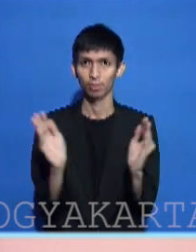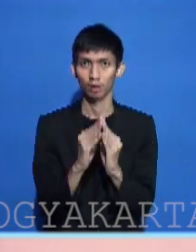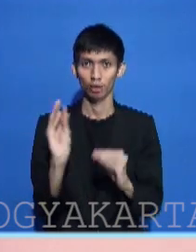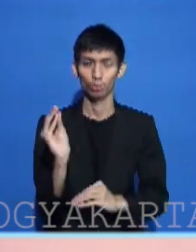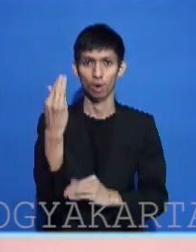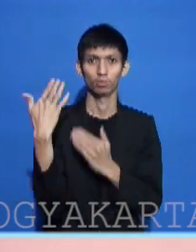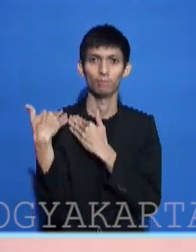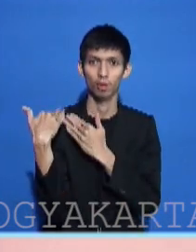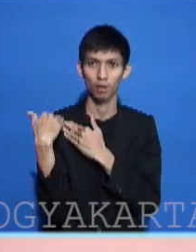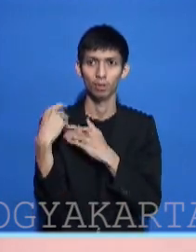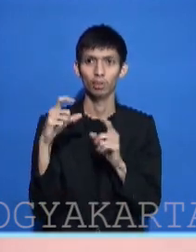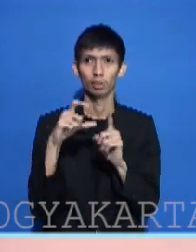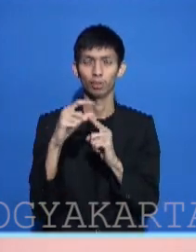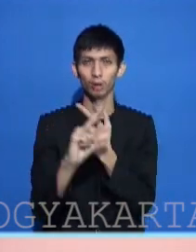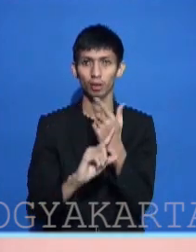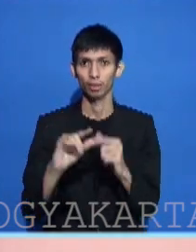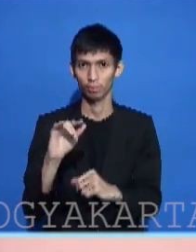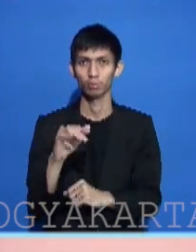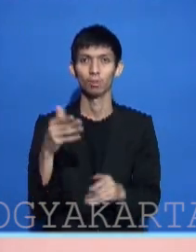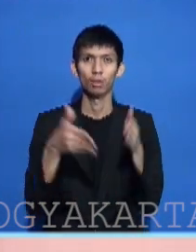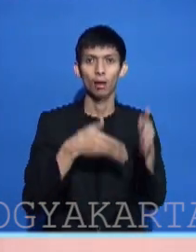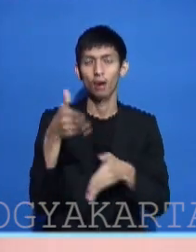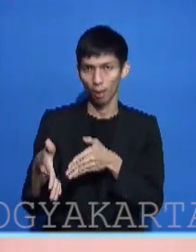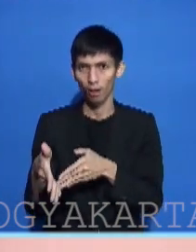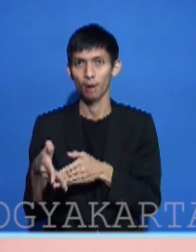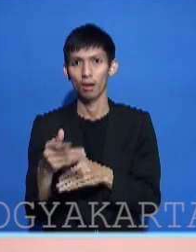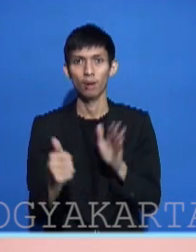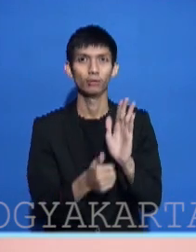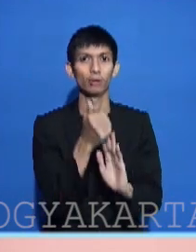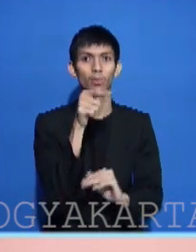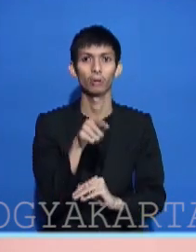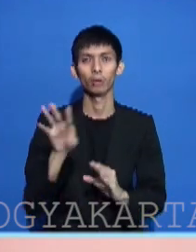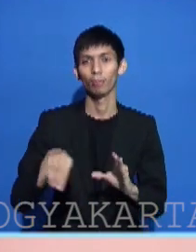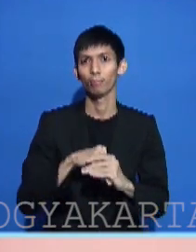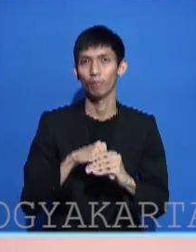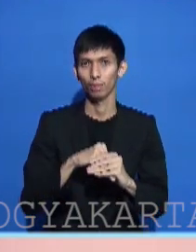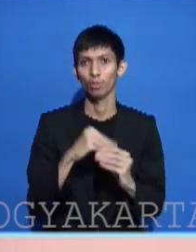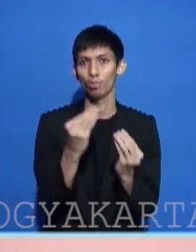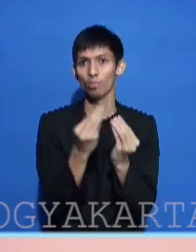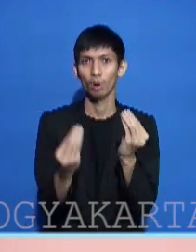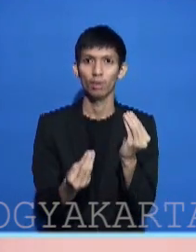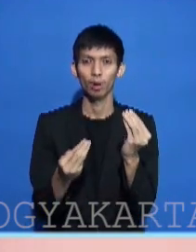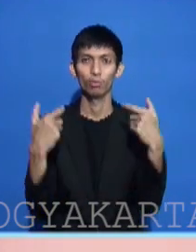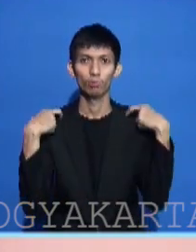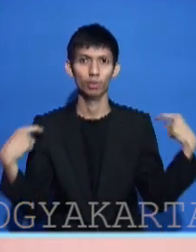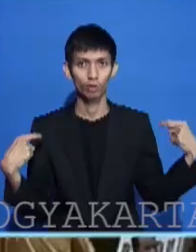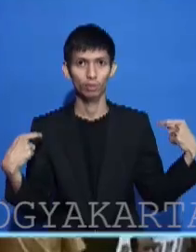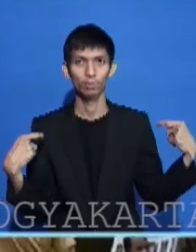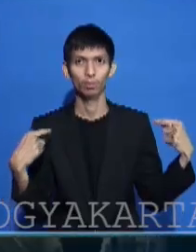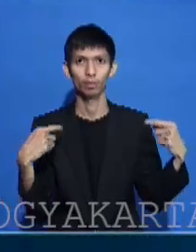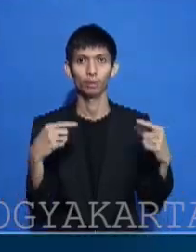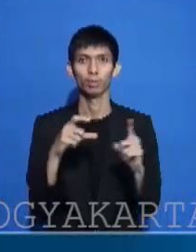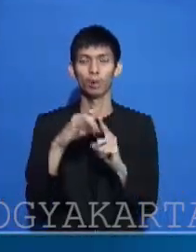daerah Provinsi DIY juga nampak turut hadir dalam acara ini, termasuk Wakil Gubernur DIY Pakualam 10.